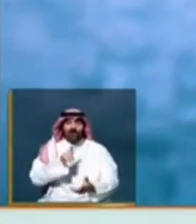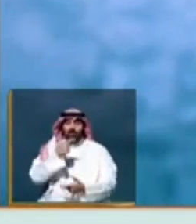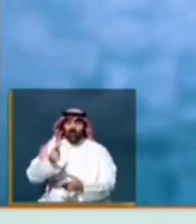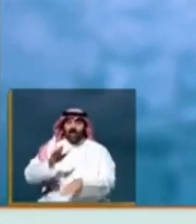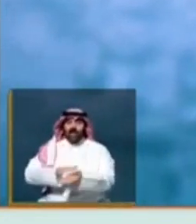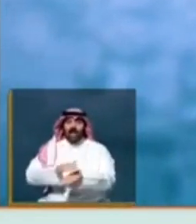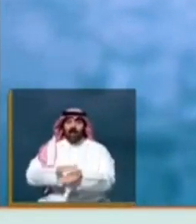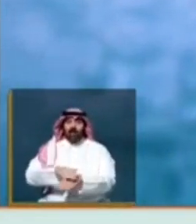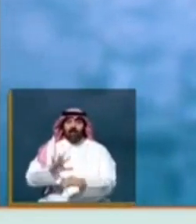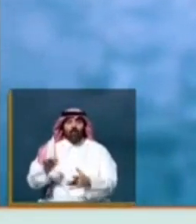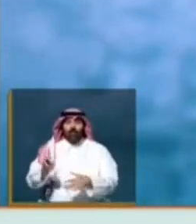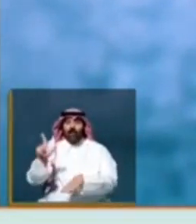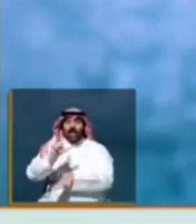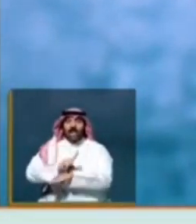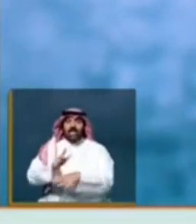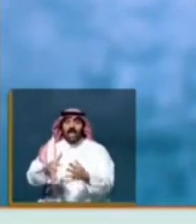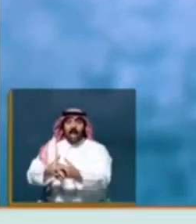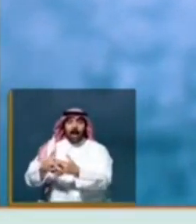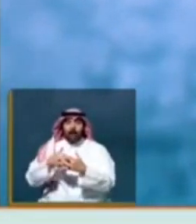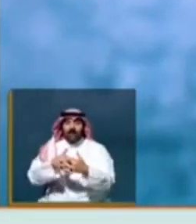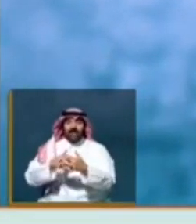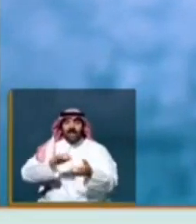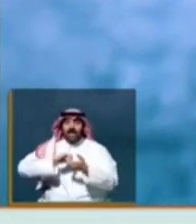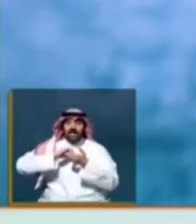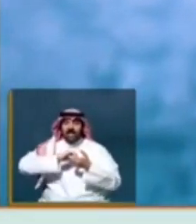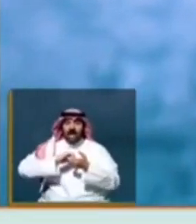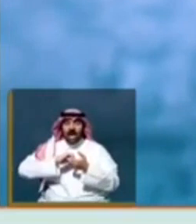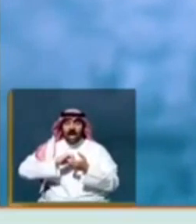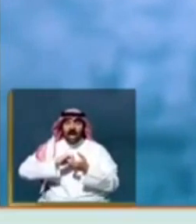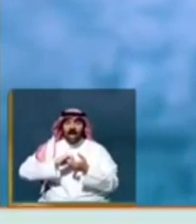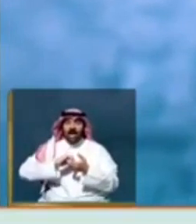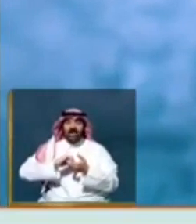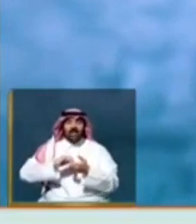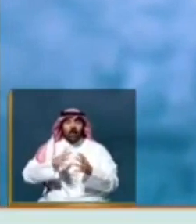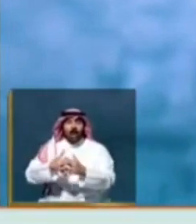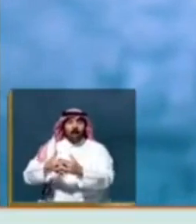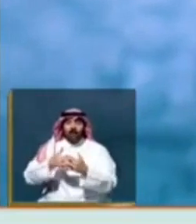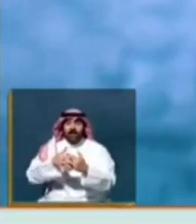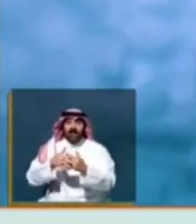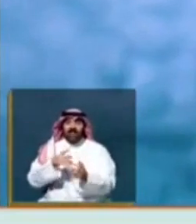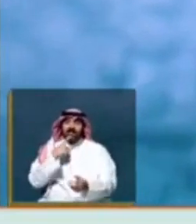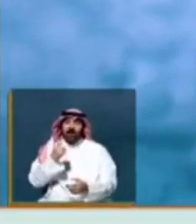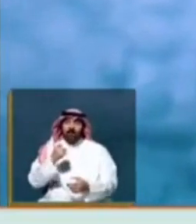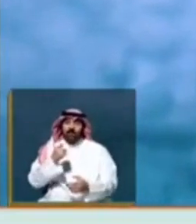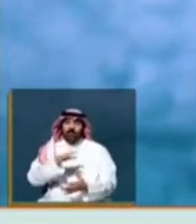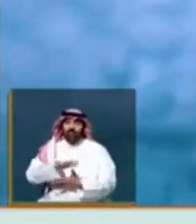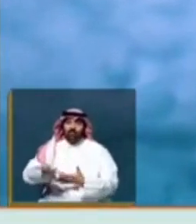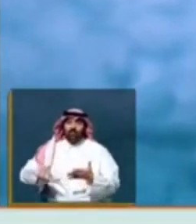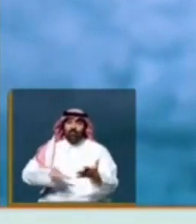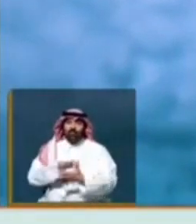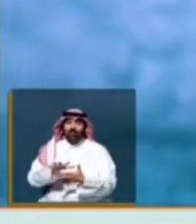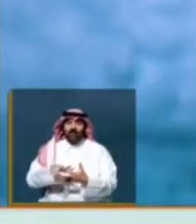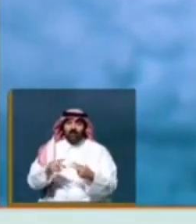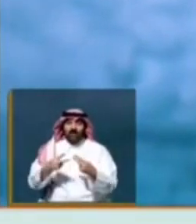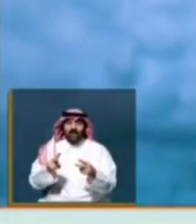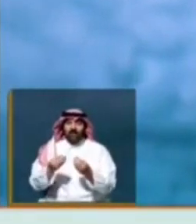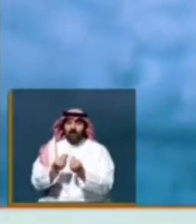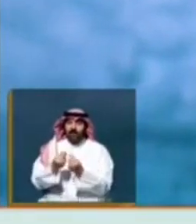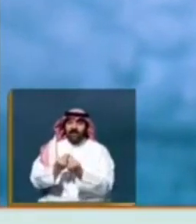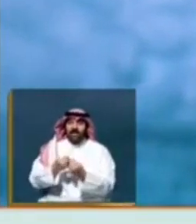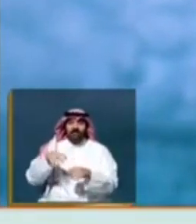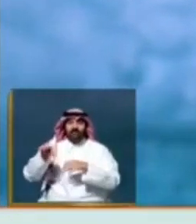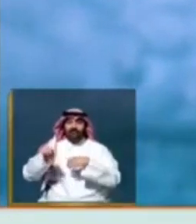لطلب الرئيس الأمريكي وأيضا الأصدقاء الأمريكيين لكي لا يحدث هناك ضرر يعم عدد